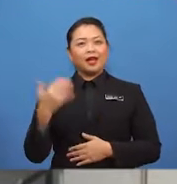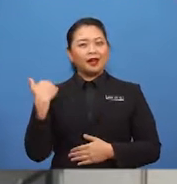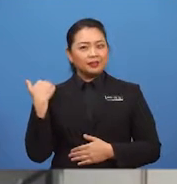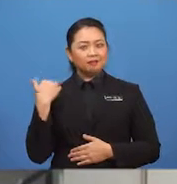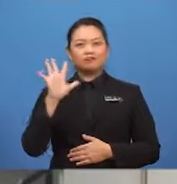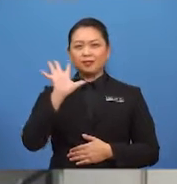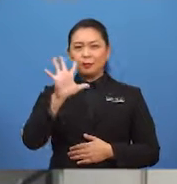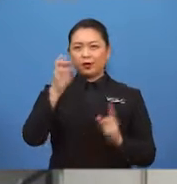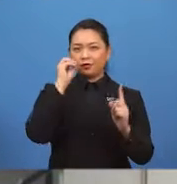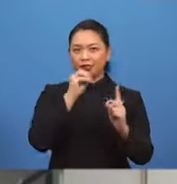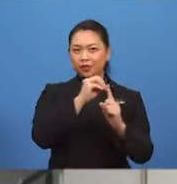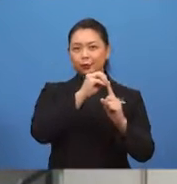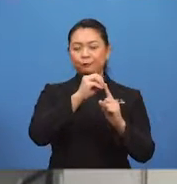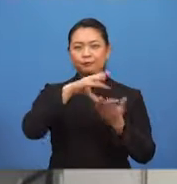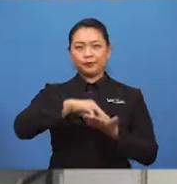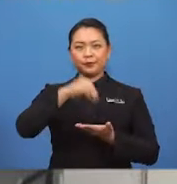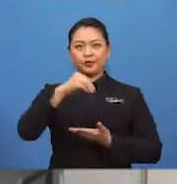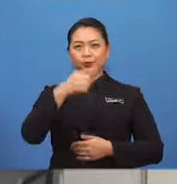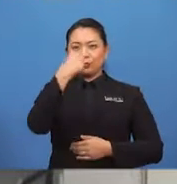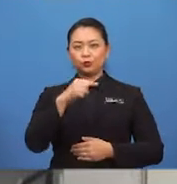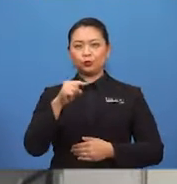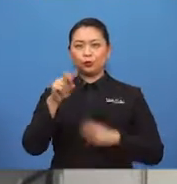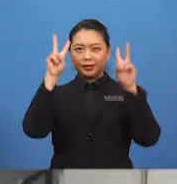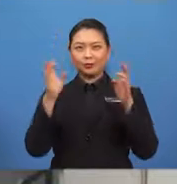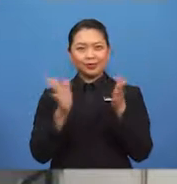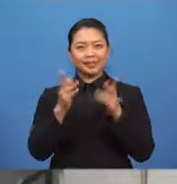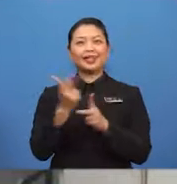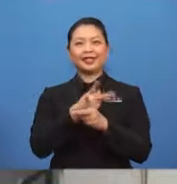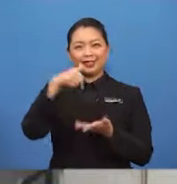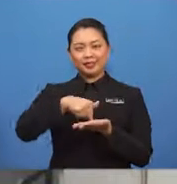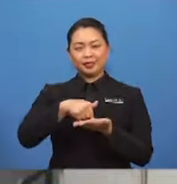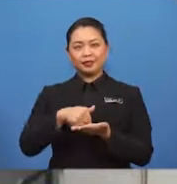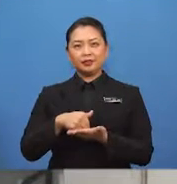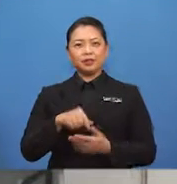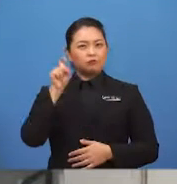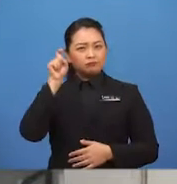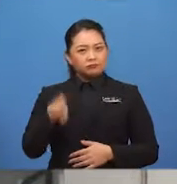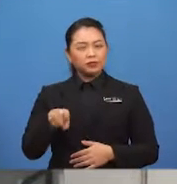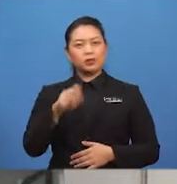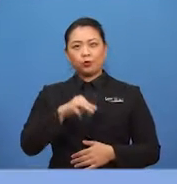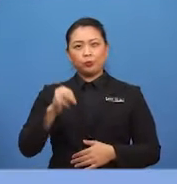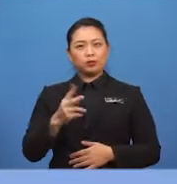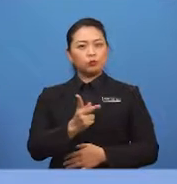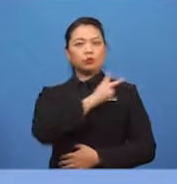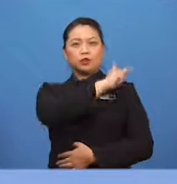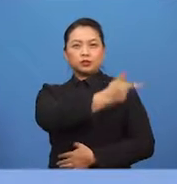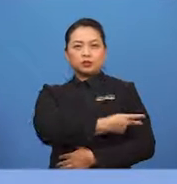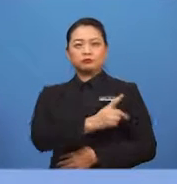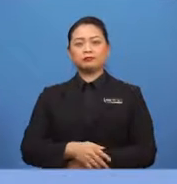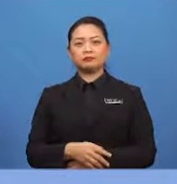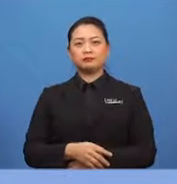Terdapat 5 objektif pembelajaran untuk subtopik pada kali ini yang harus murid-murid kuasai,